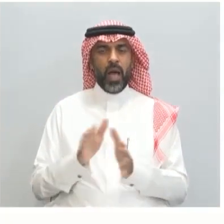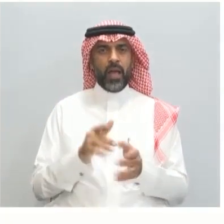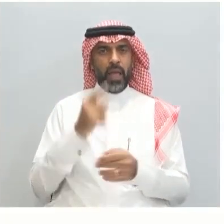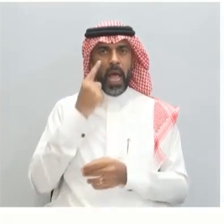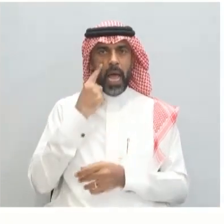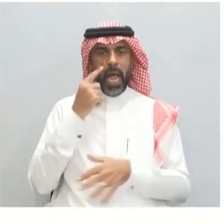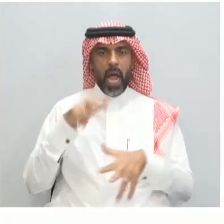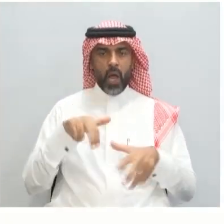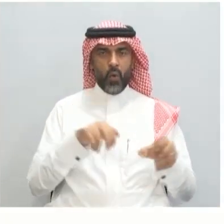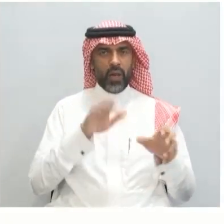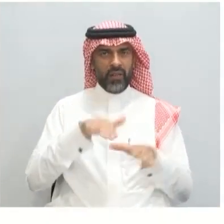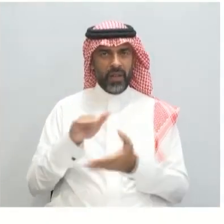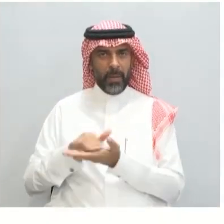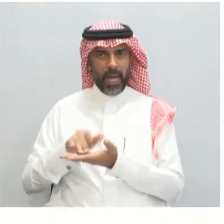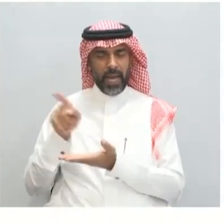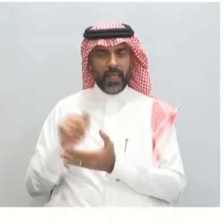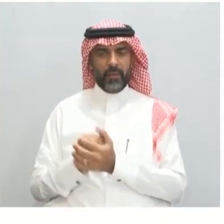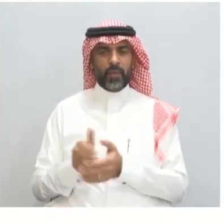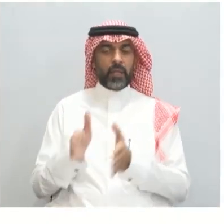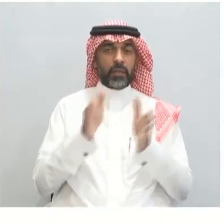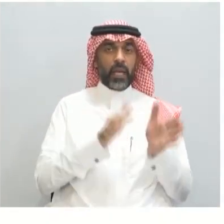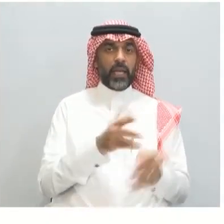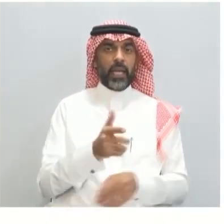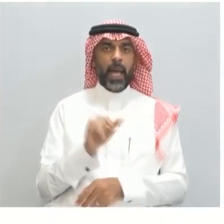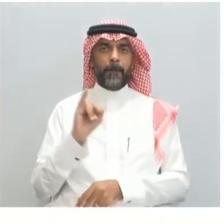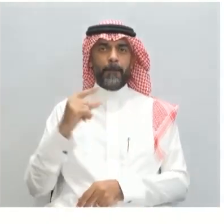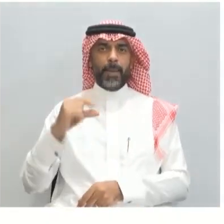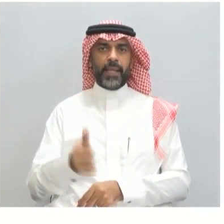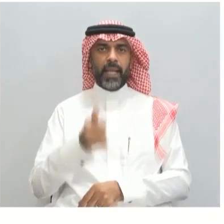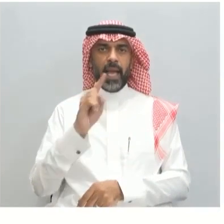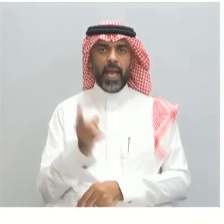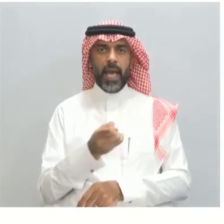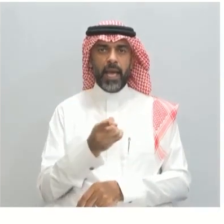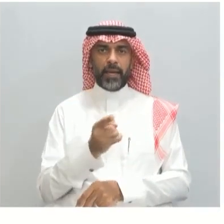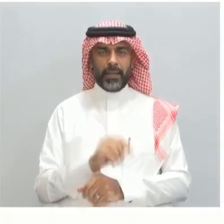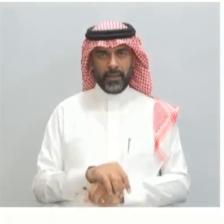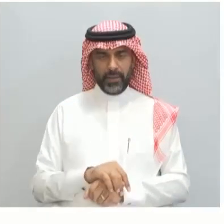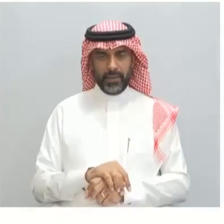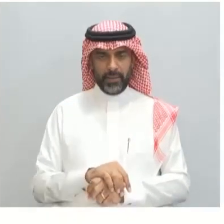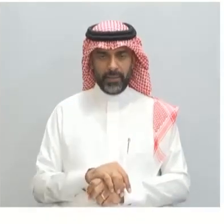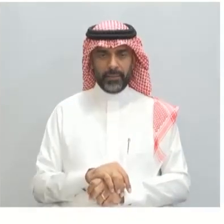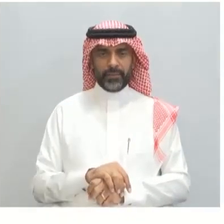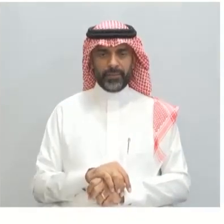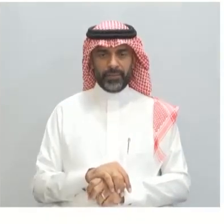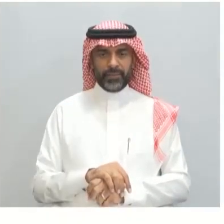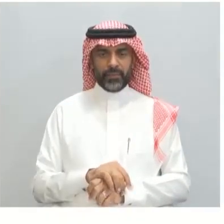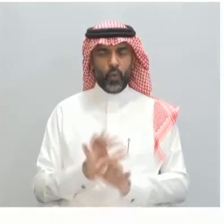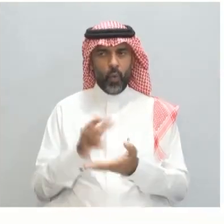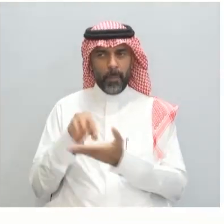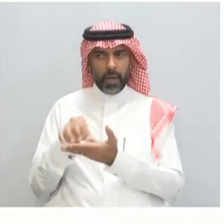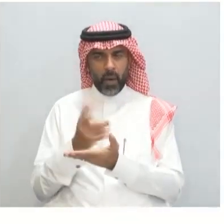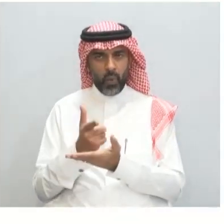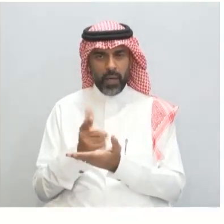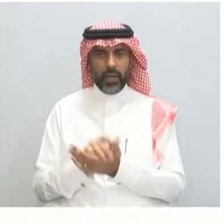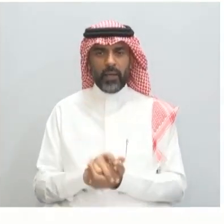الحيا الحيوانيه في هذا الاقليم وانتقلنا بعد ذلك الى الاقليم المداري اين يقع